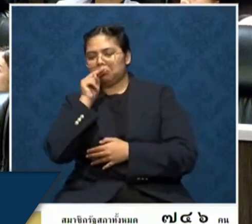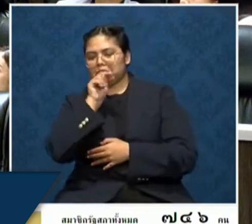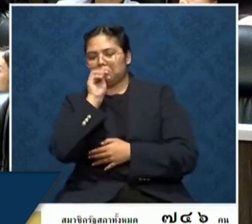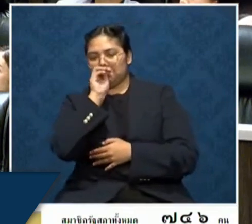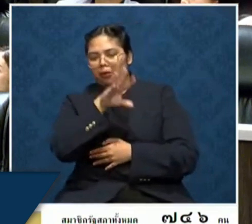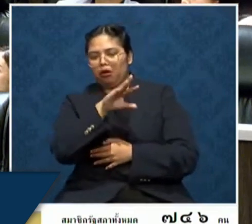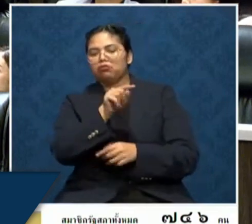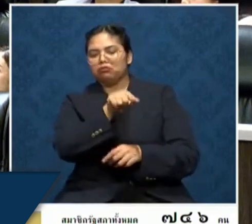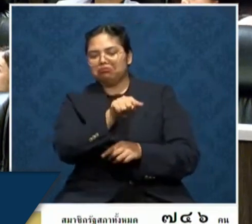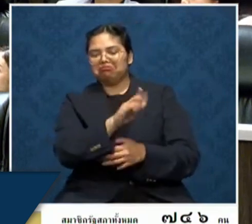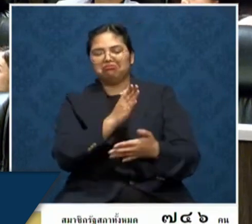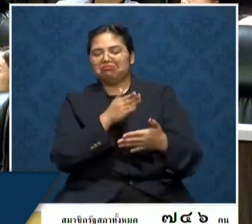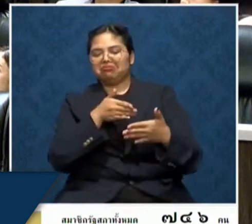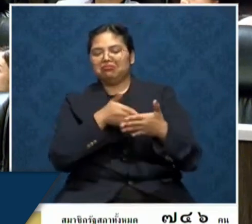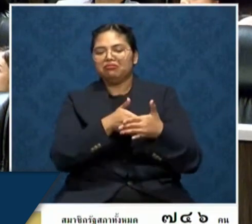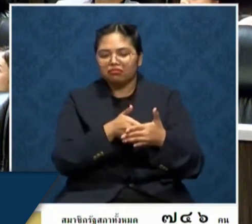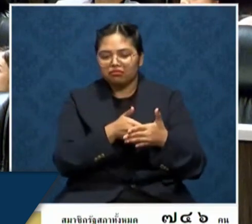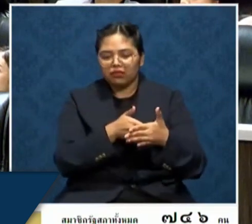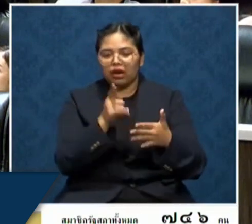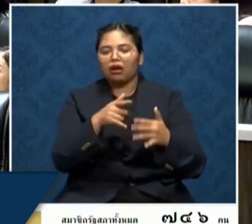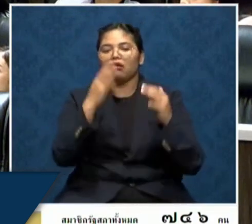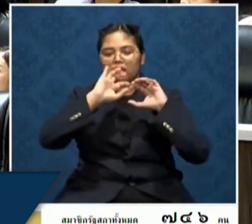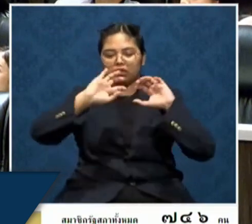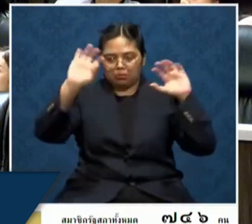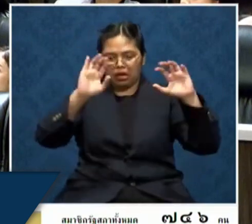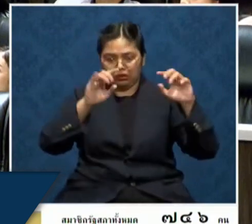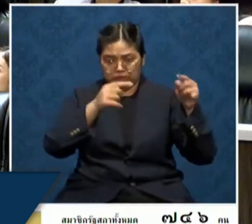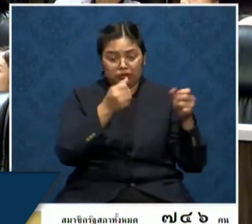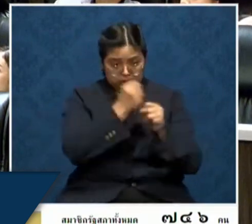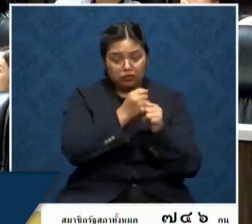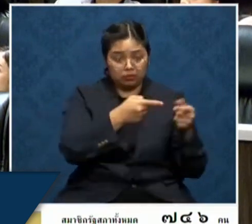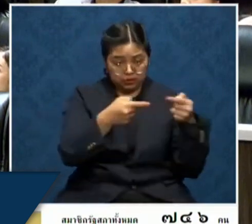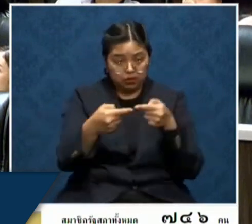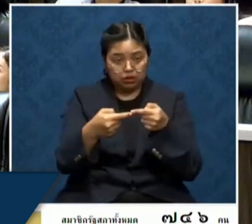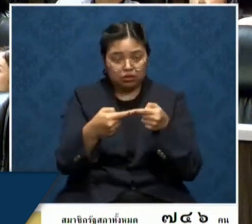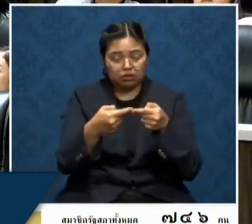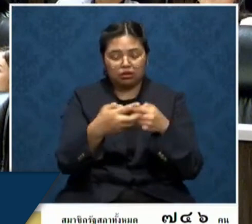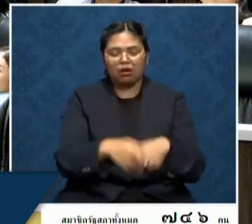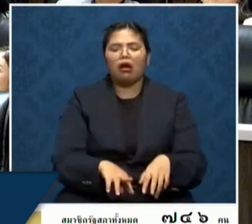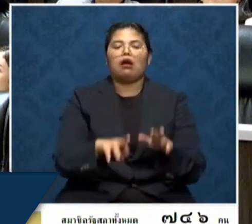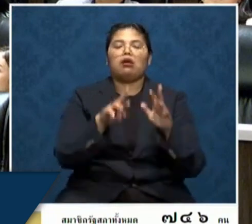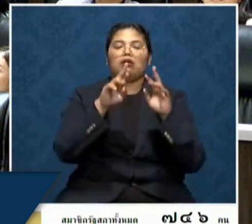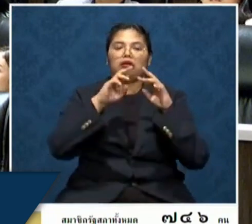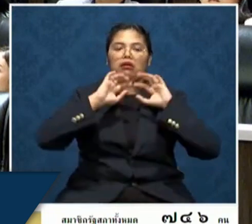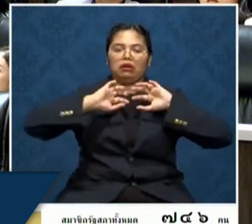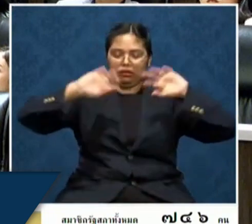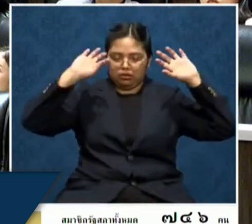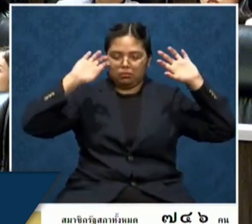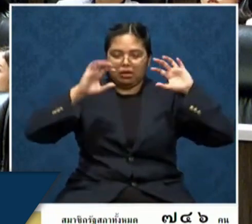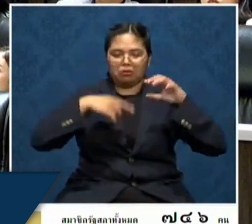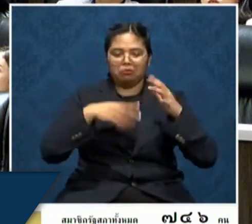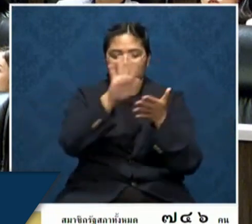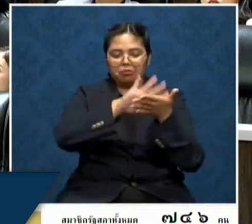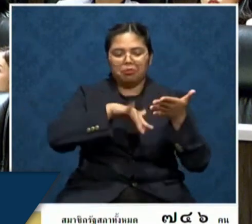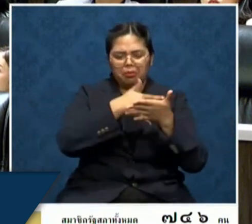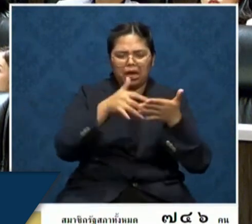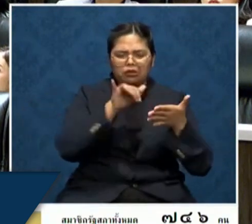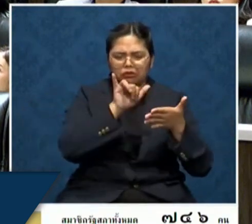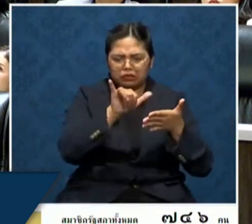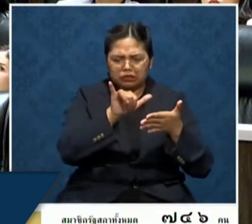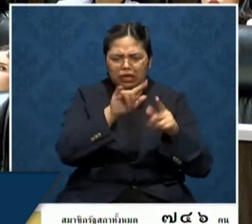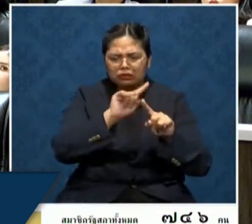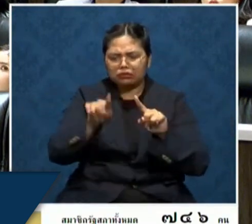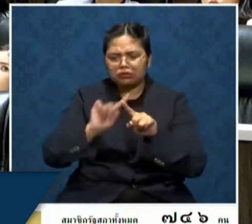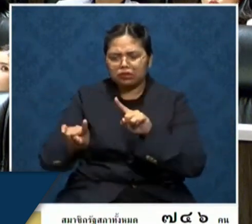รัฐบาลยังจะต่อยอดอีกหรือยังไม่นับความย้อนแย้งของนโยบายเขตเศรษฐกิจในระดับยุทธศาสตร์หลายเรื่องที่รัฐบาล